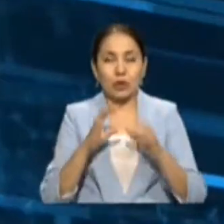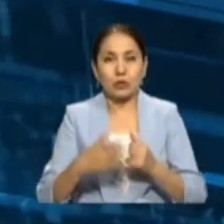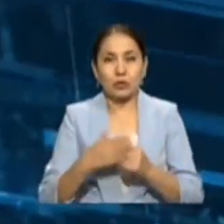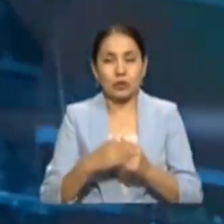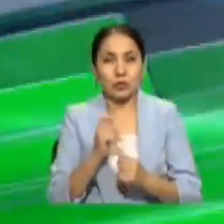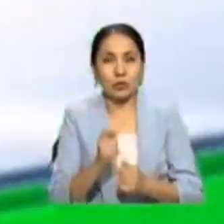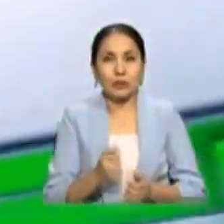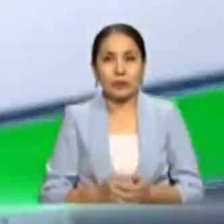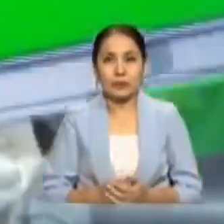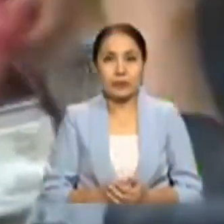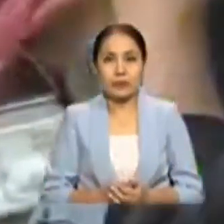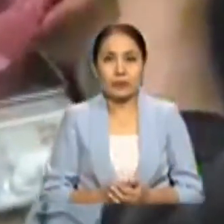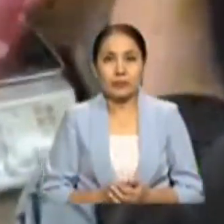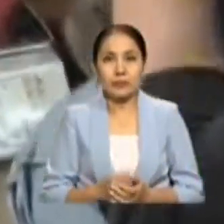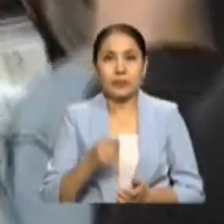chora ko'rildi.